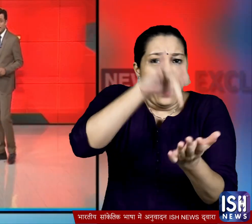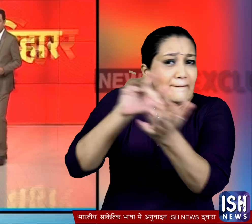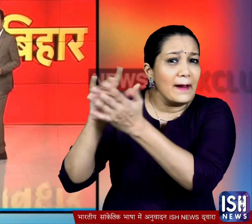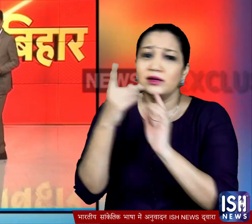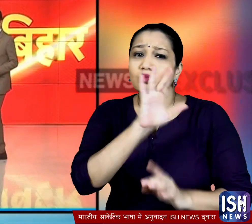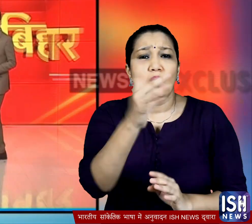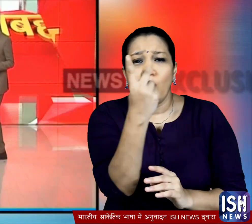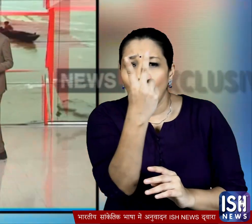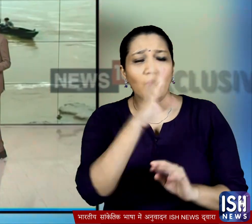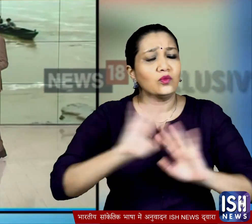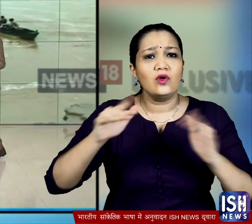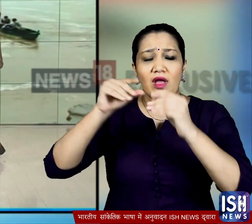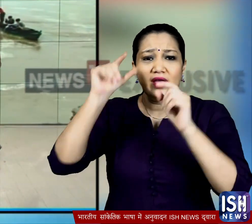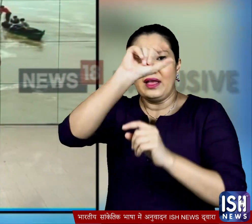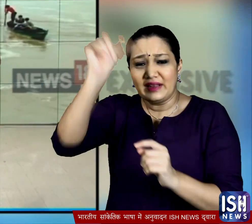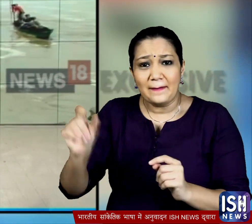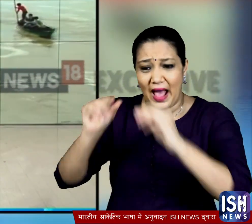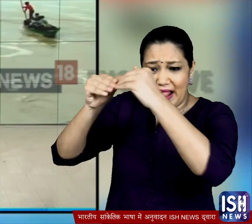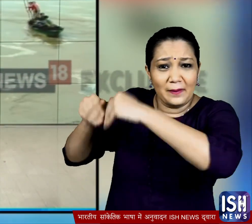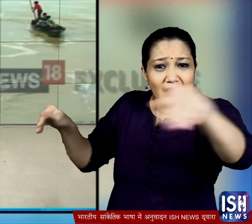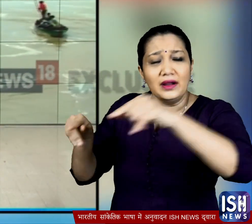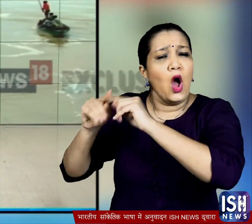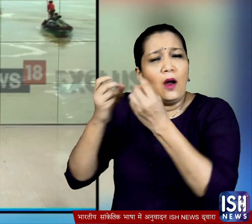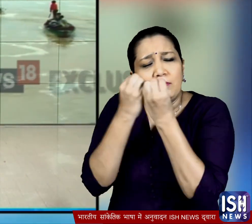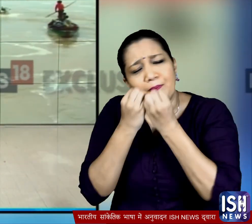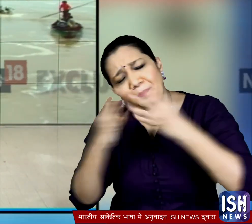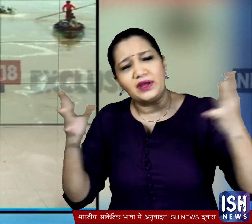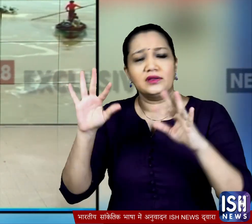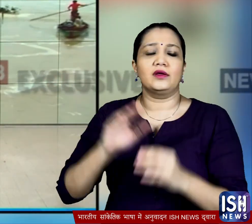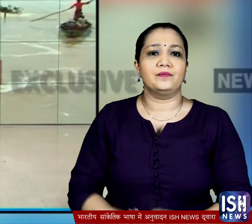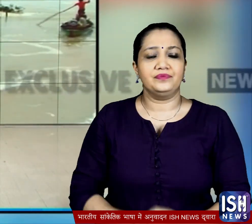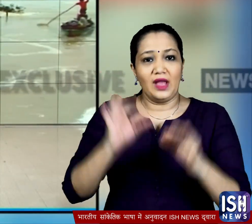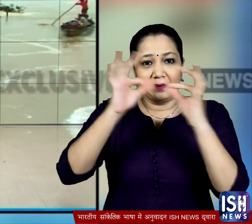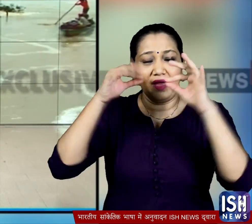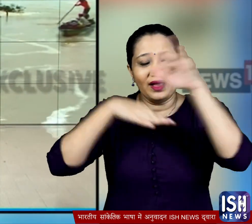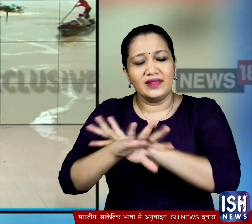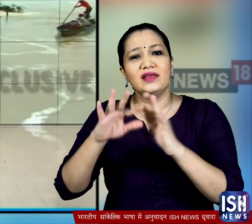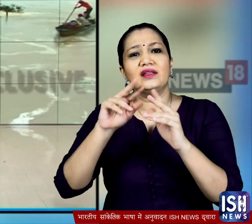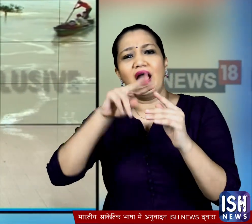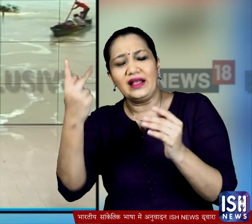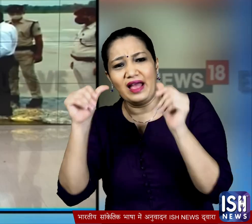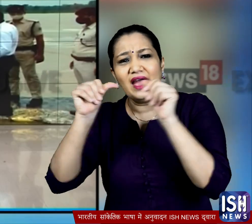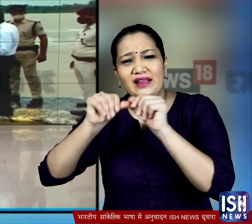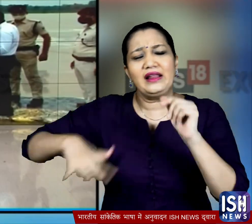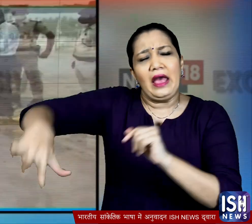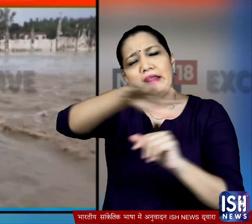जिले का नहीं है, नेपाल से लगने वाले ज्यादातर जिलों का है। बिहार के अररिया जिले में भी लोगों ने पलायन करना शुरू कर